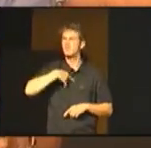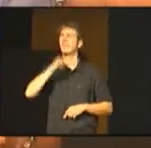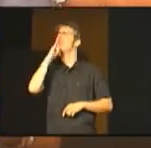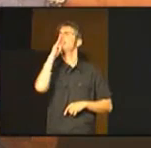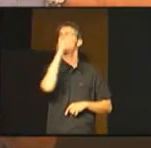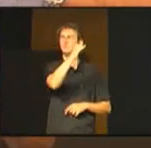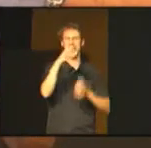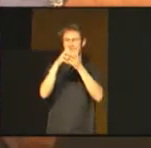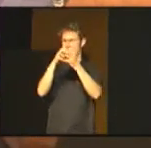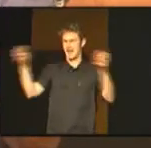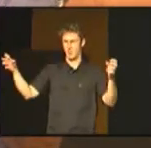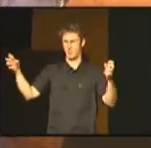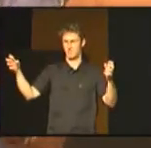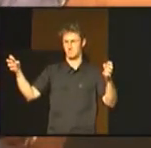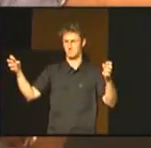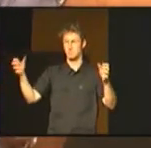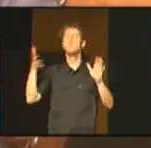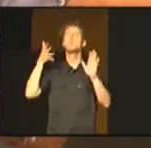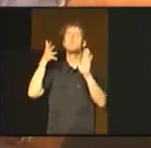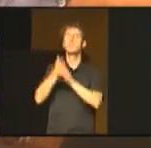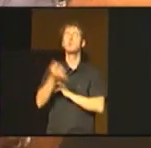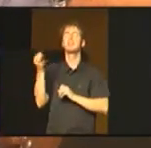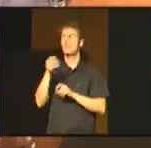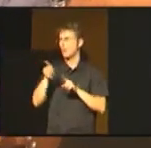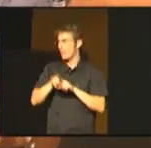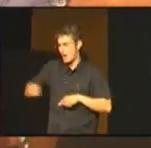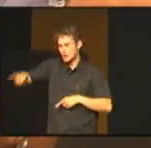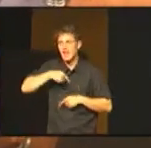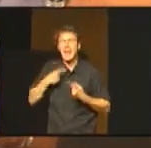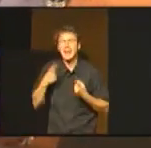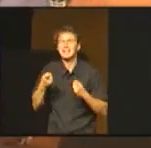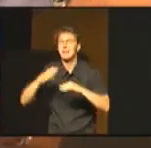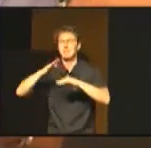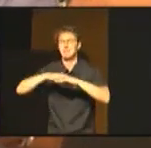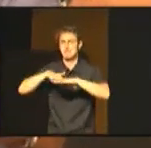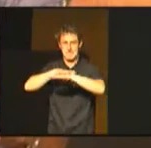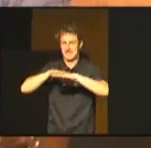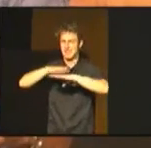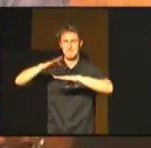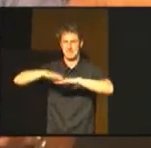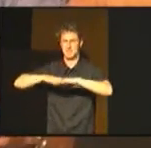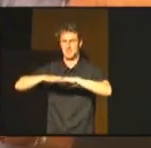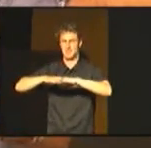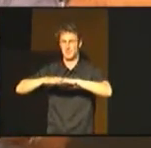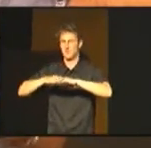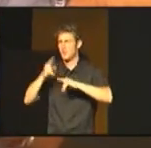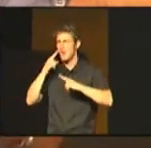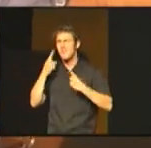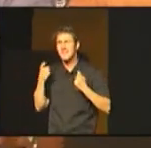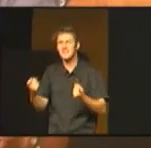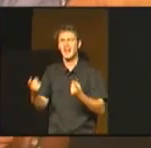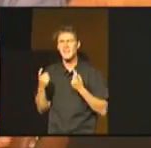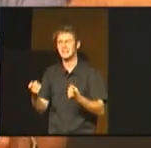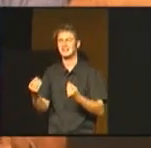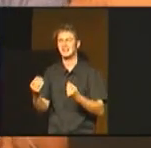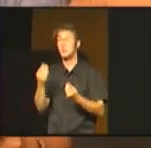gravíssim que en moments en què hi ha tantes necessitats desateses, una quantitat exagerada de